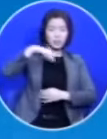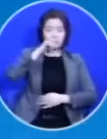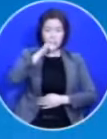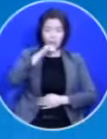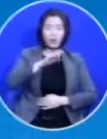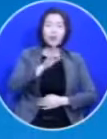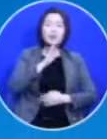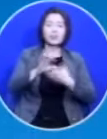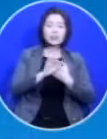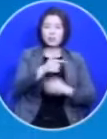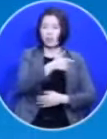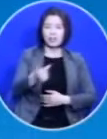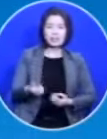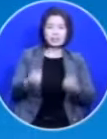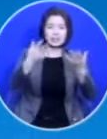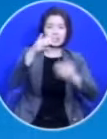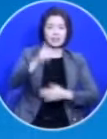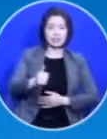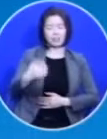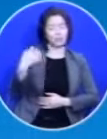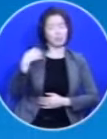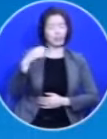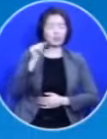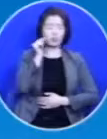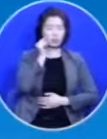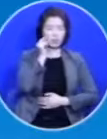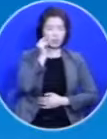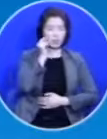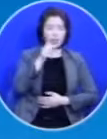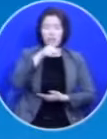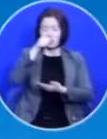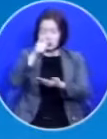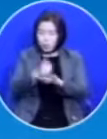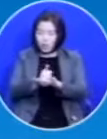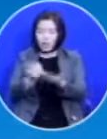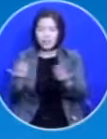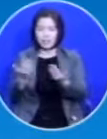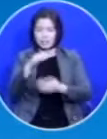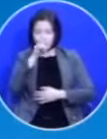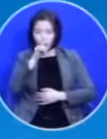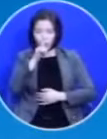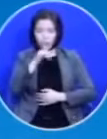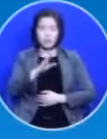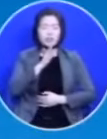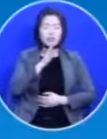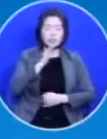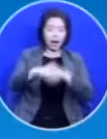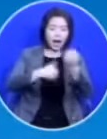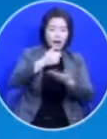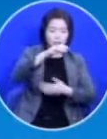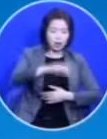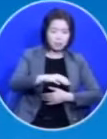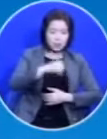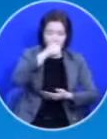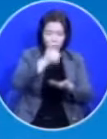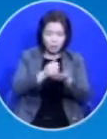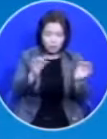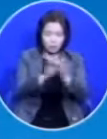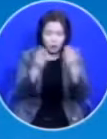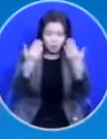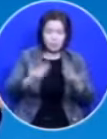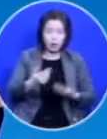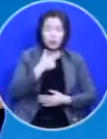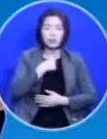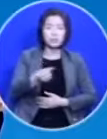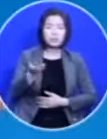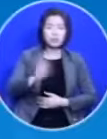제사장 역할을 못 하는 사람이 죄를 짓고 정말 하나님 앞에 속죄함을 받고 싶은데 이거 누구에게